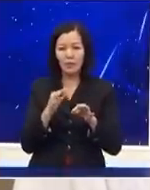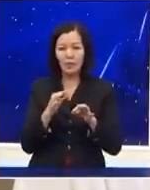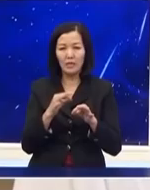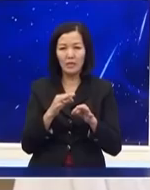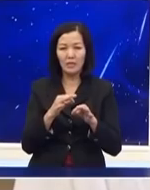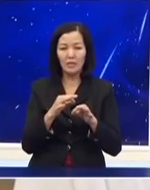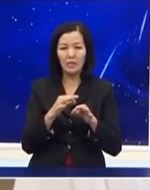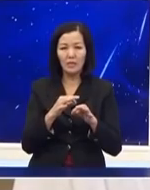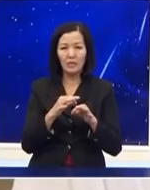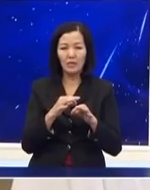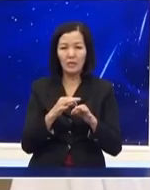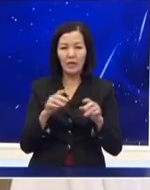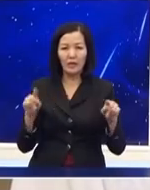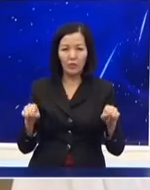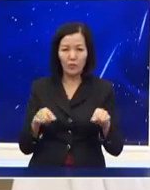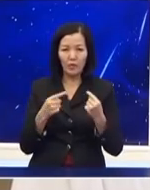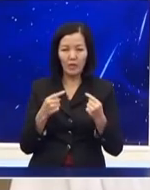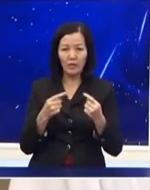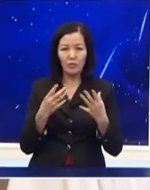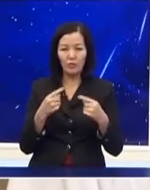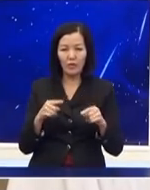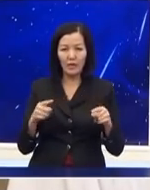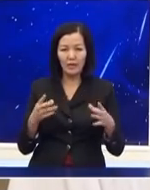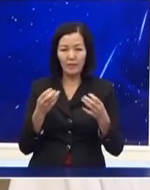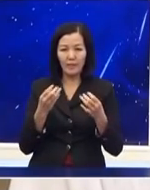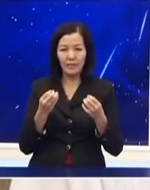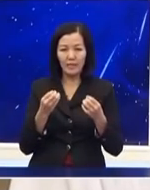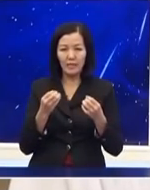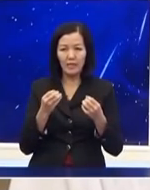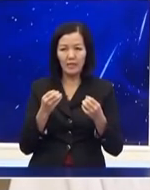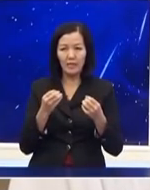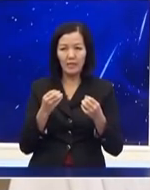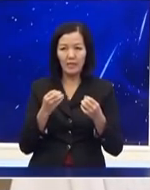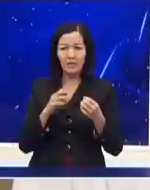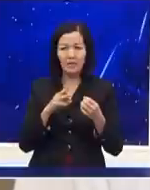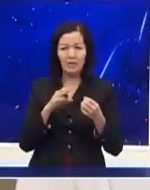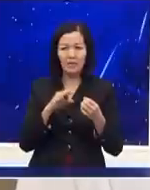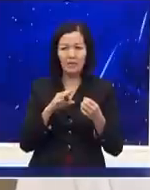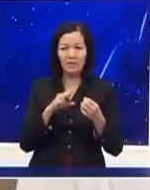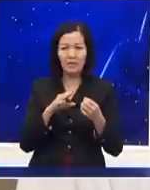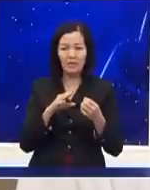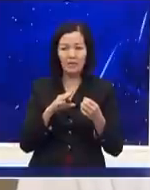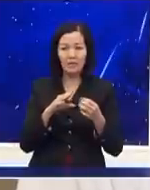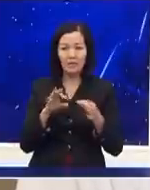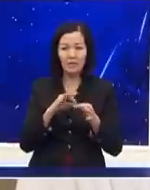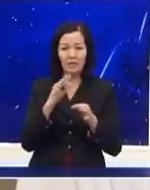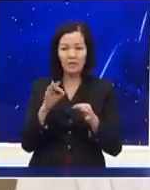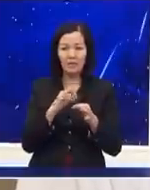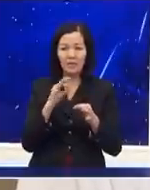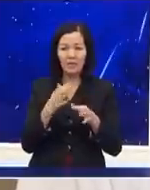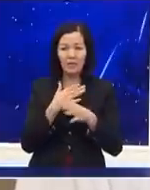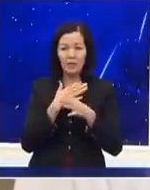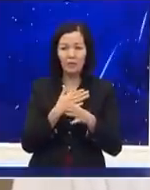крестообразный связкалар, оны орнына келтіру және де басқа да тізе буындағы артроскопиямен емделетін